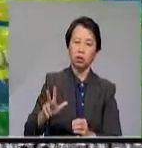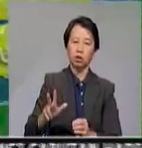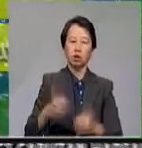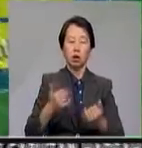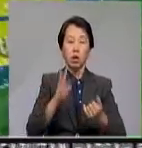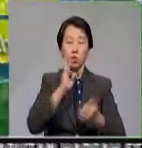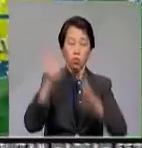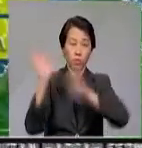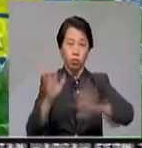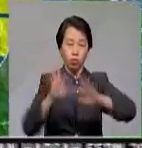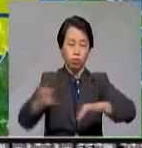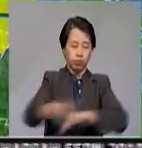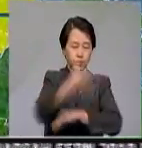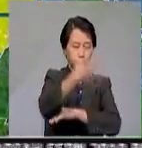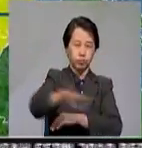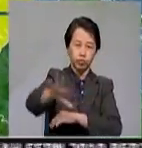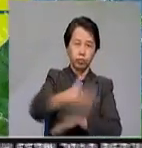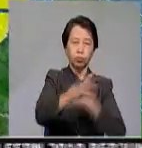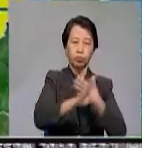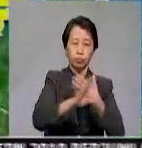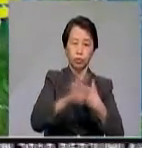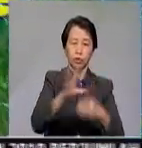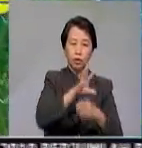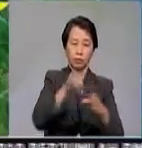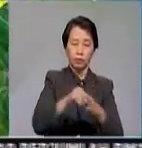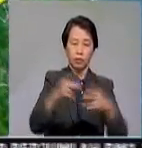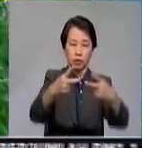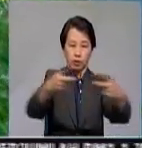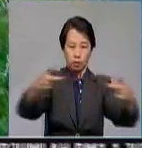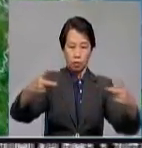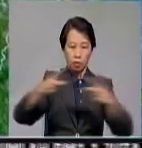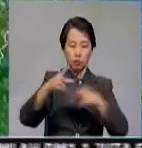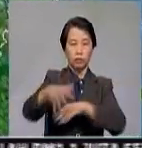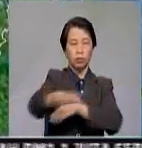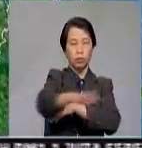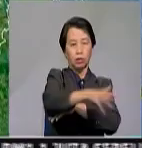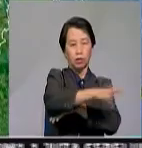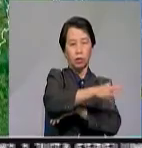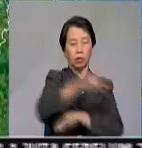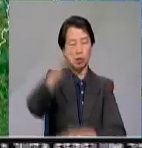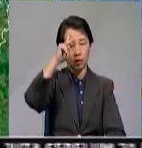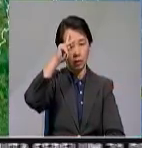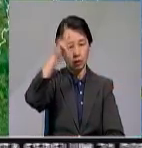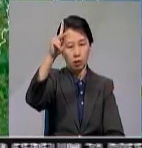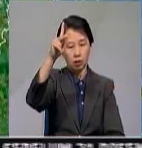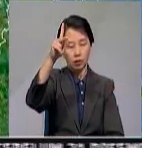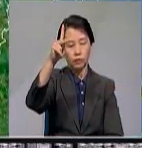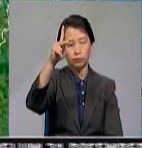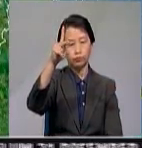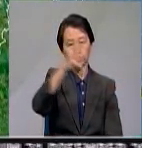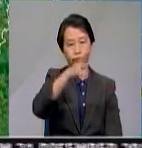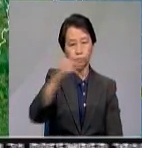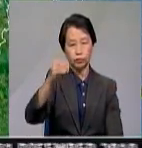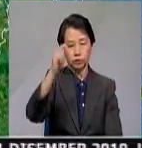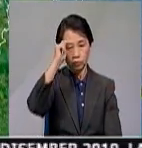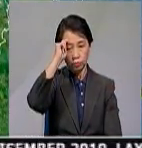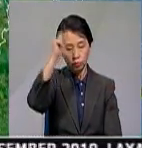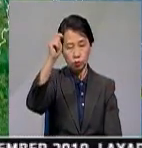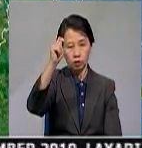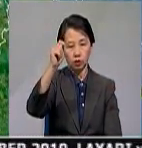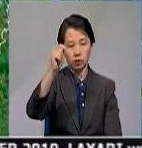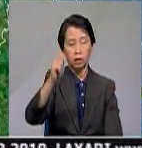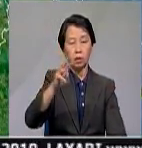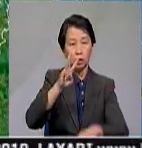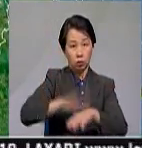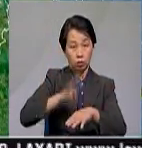angin kencang serta log bergelora kategori kedua juga melibatkan kawasan perairan negeri Kelantan dan juga di negeri Terengganu. Dan